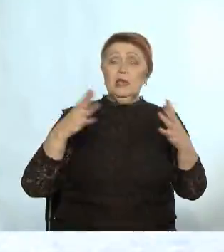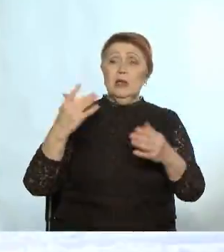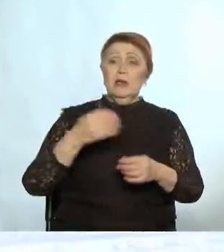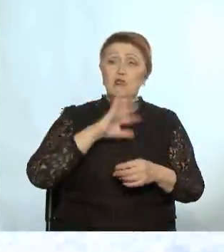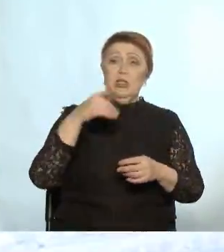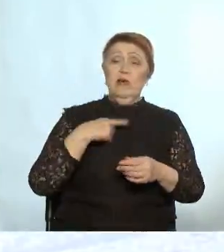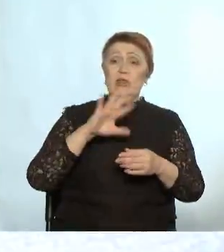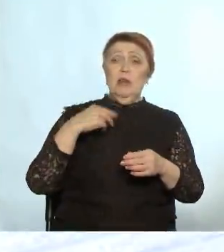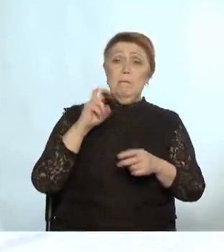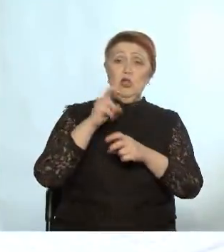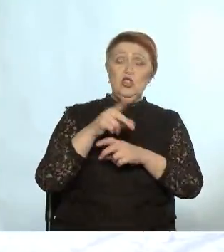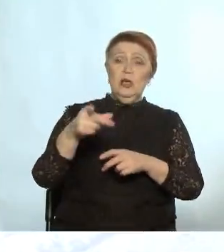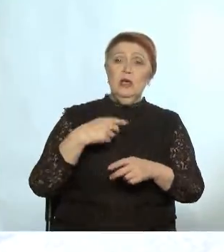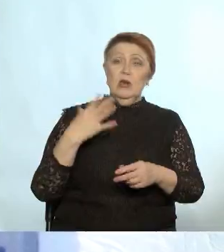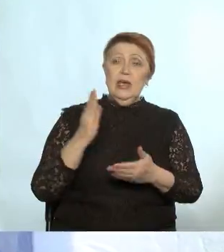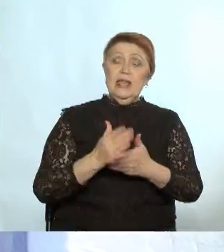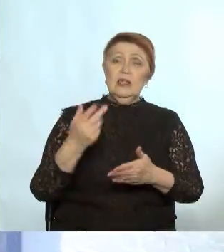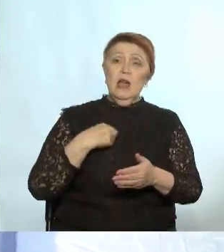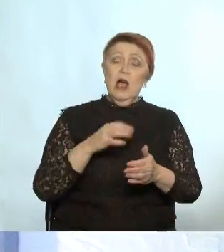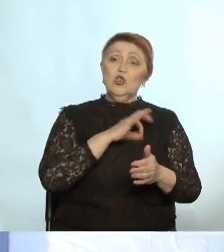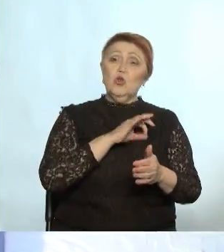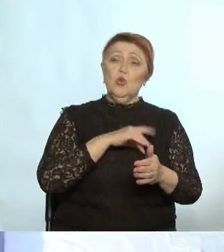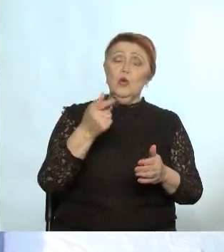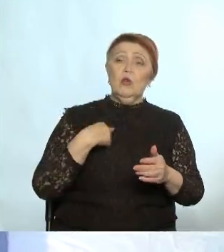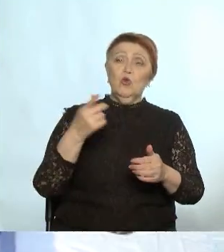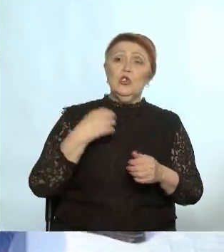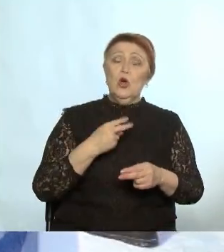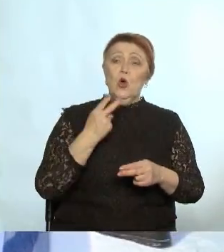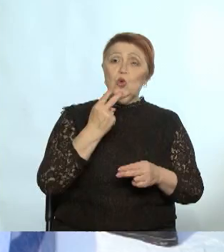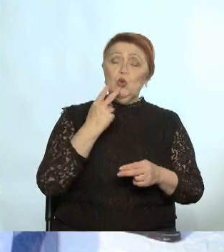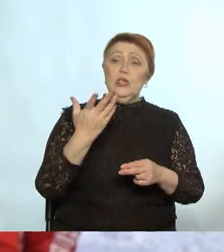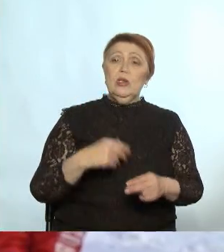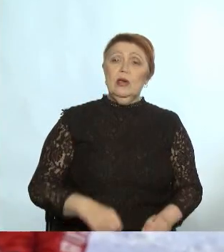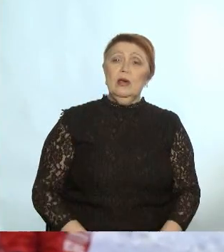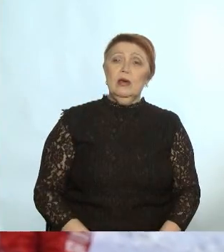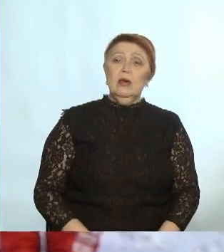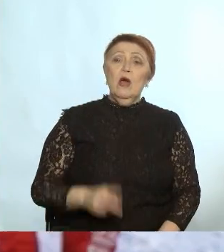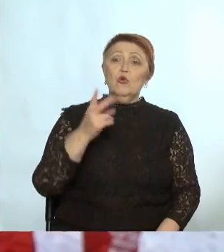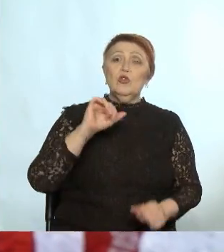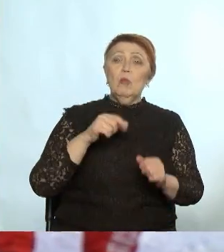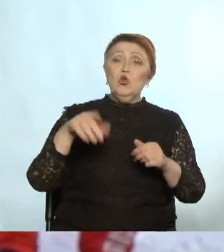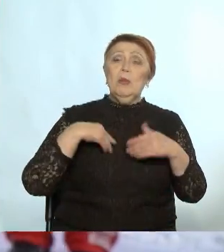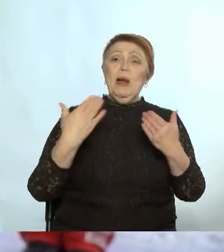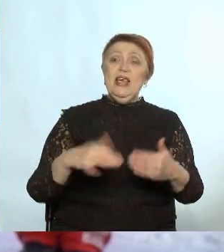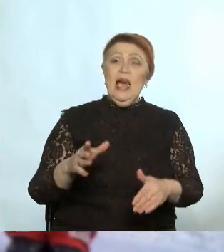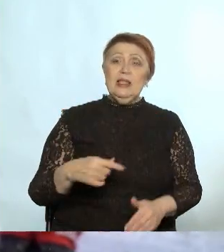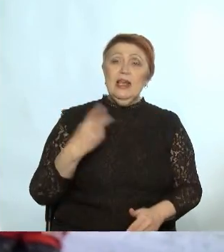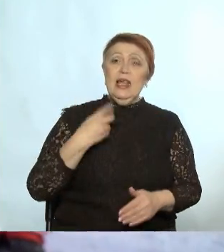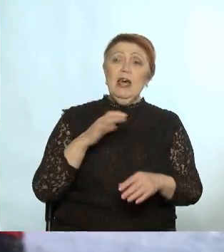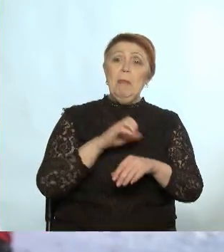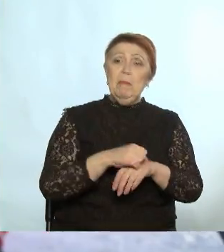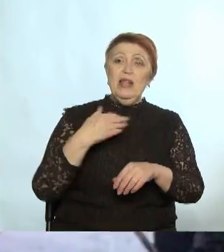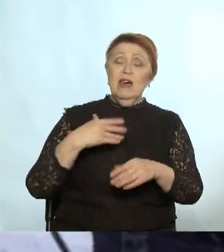«Лыжни России». В этом есть заслуга судей, следивших за прохождением трассы. Кто-то может заблудиться, и надо его поймать в лесу.